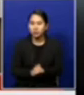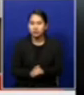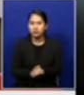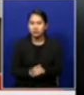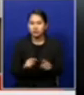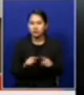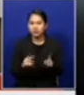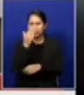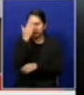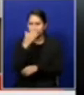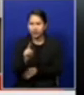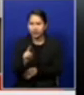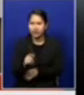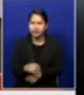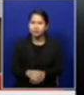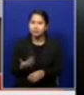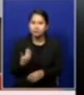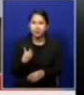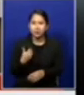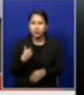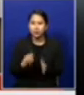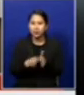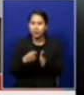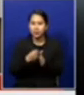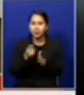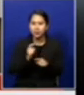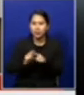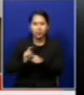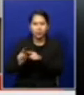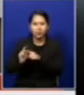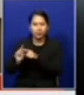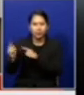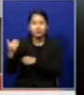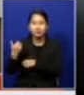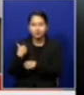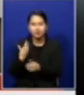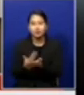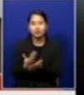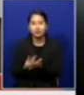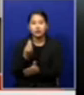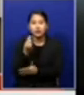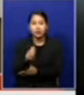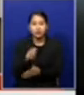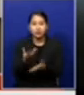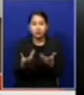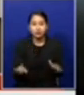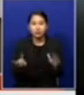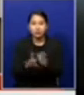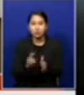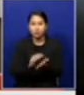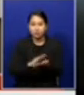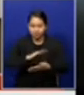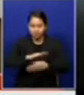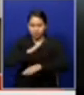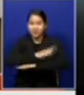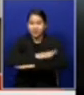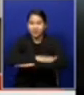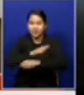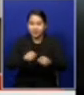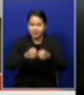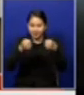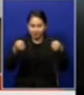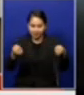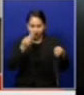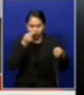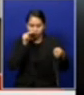ไรครับมีเงื่อนไขเยอะแยะมากมายกายกองกว่าจะให้มาพอผมไปอ่านหนังสือพิมพ์ผมก็เชื่อสนิทใจว่า